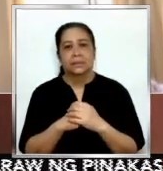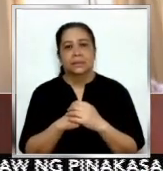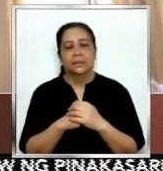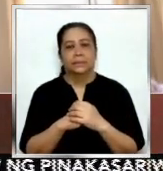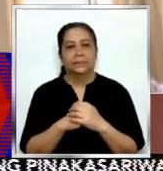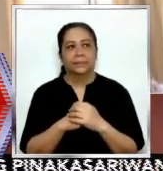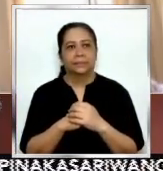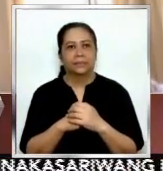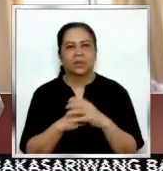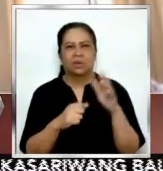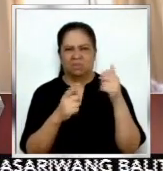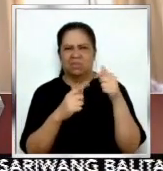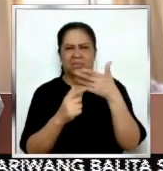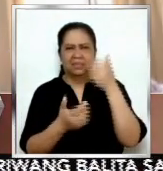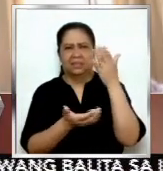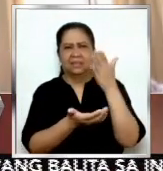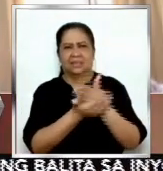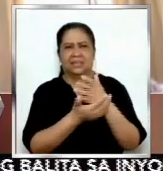i-freeze muna itong